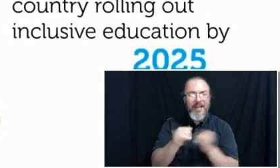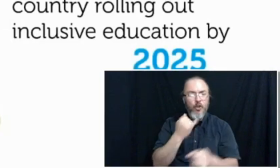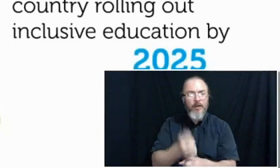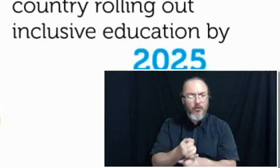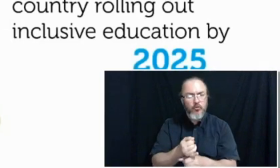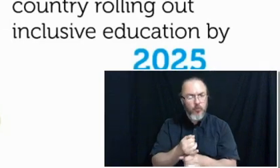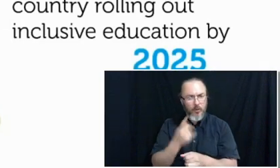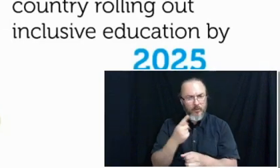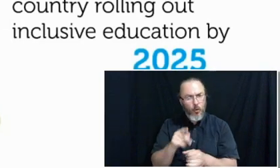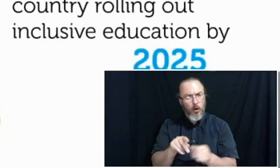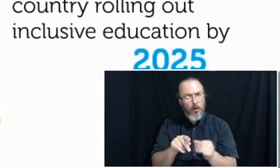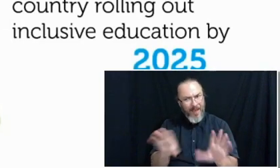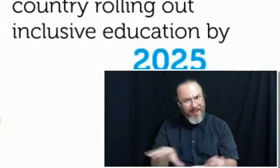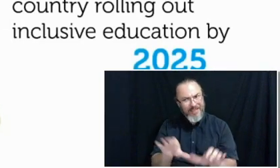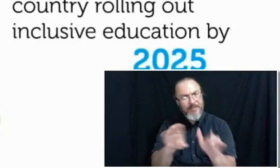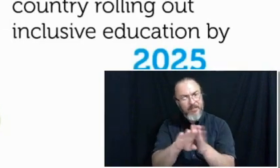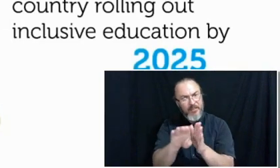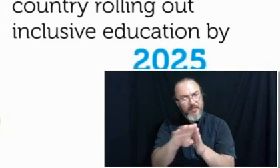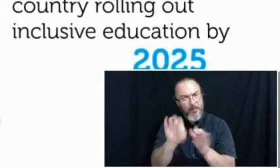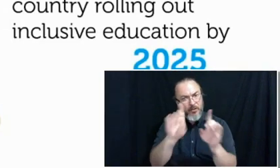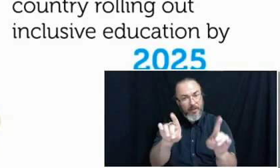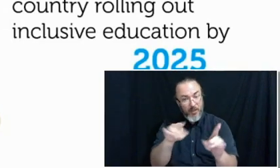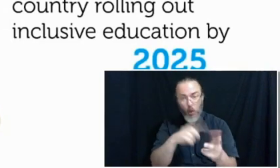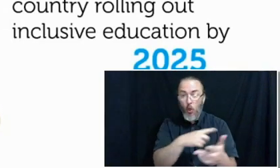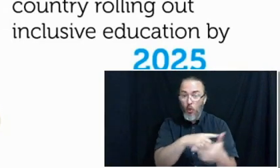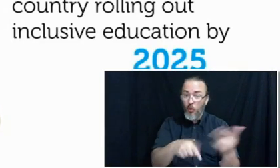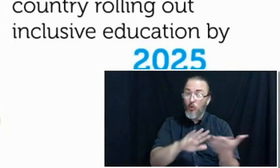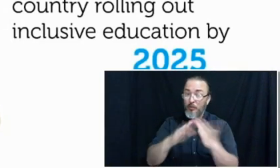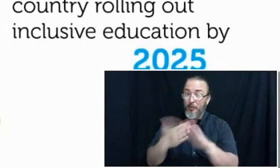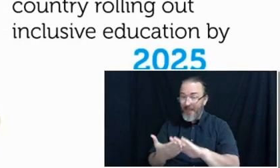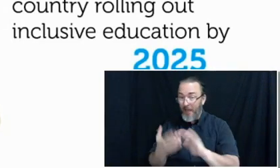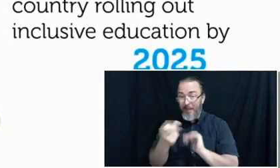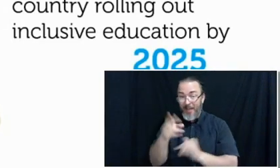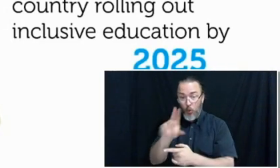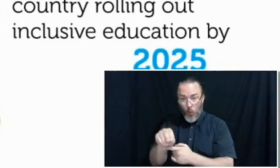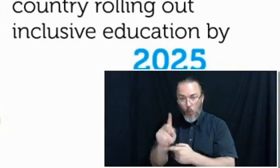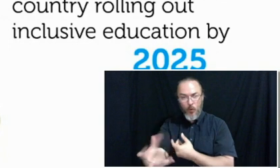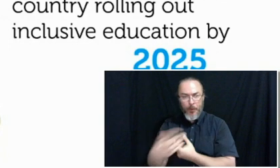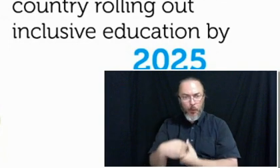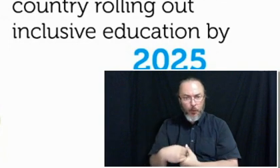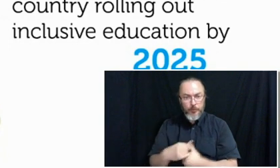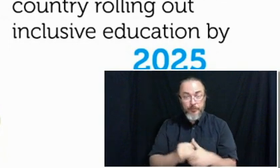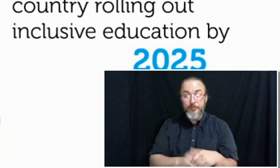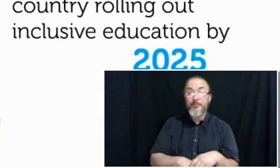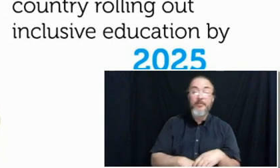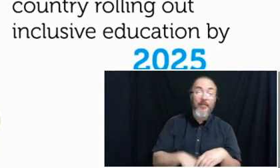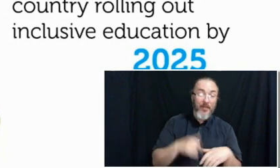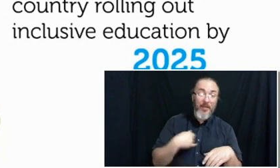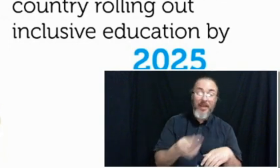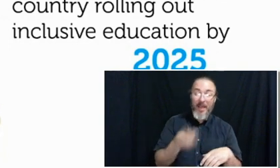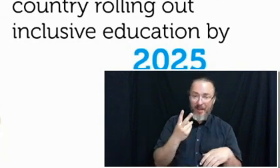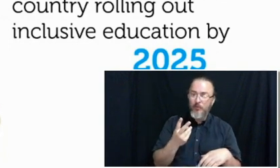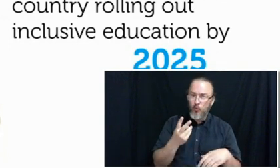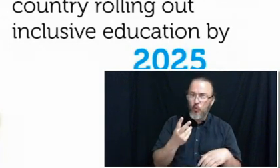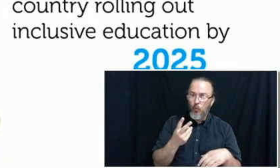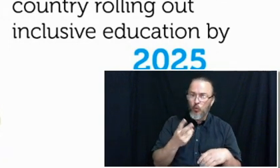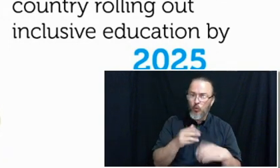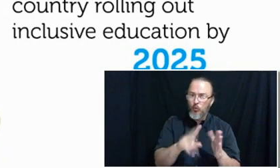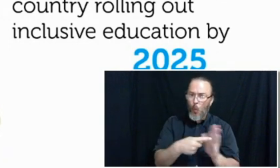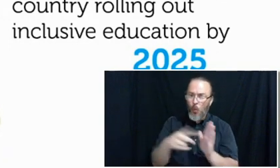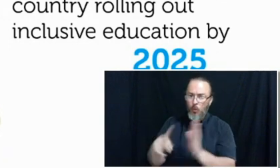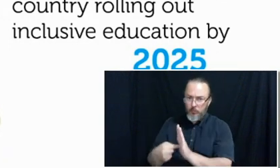dans le l'éducation joue des rôles clés pour défendre l'inclusion dans les sociétés. Elle joue deux rôles distincts mais qui souvent se